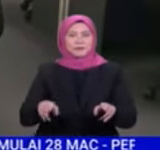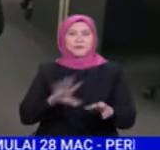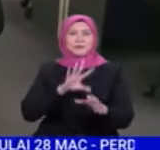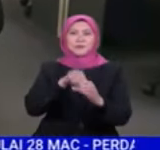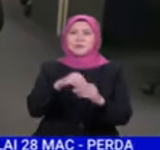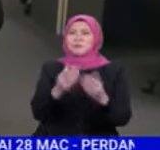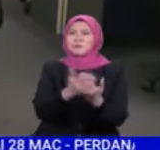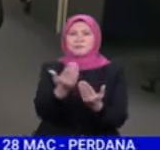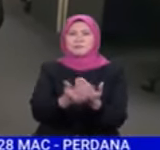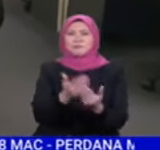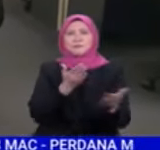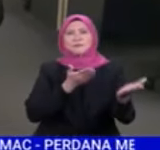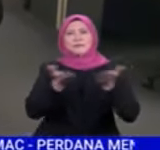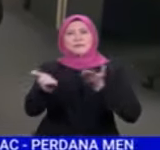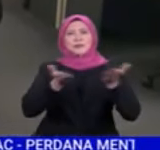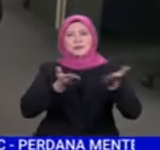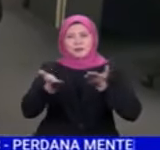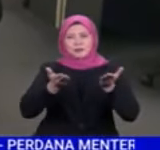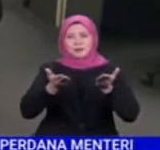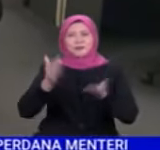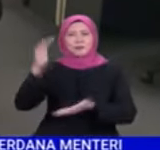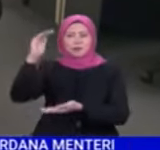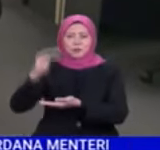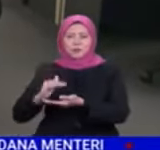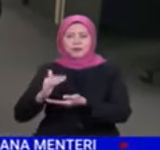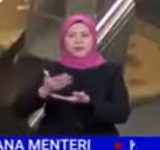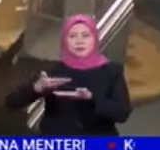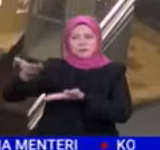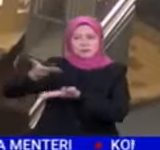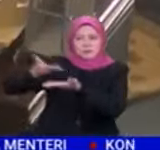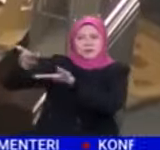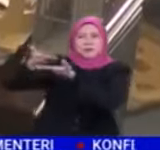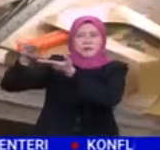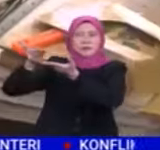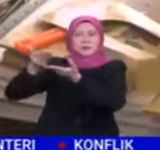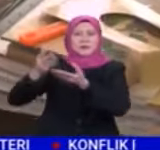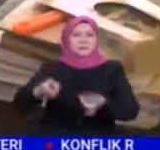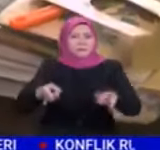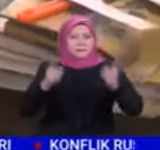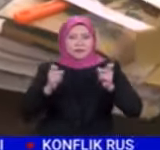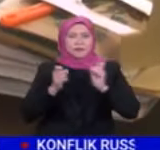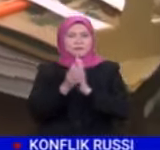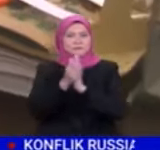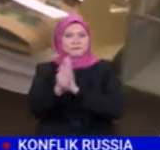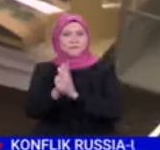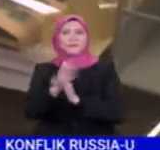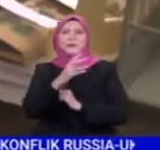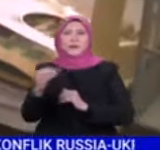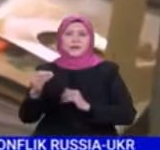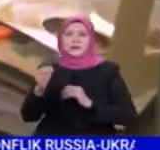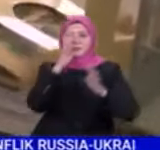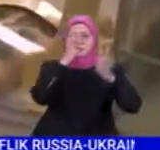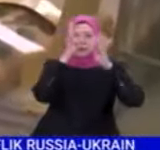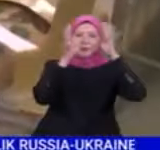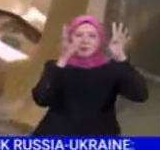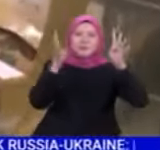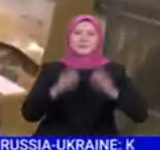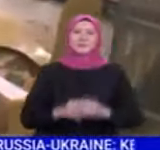termasuk memudah cara berhemat on mengurangkan krena birokrasi tangkas do double inovasi